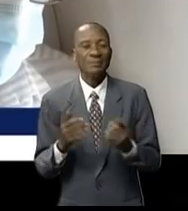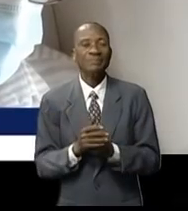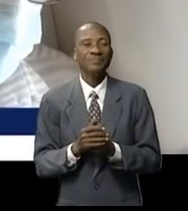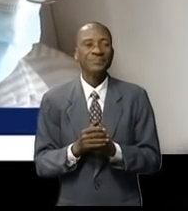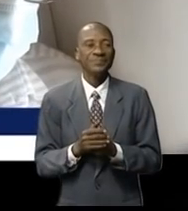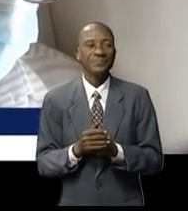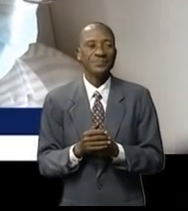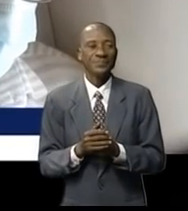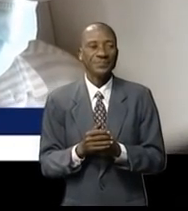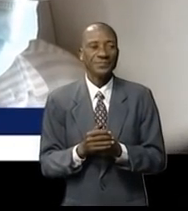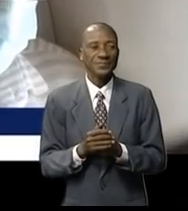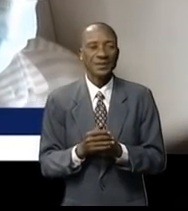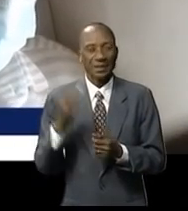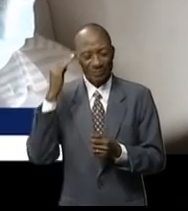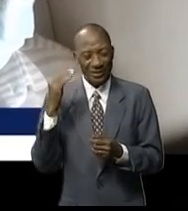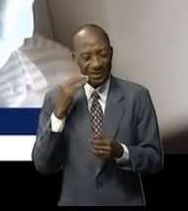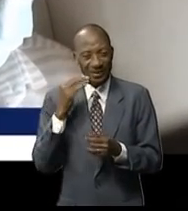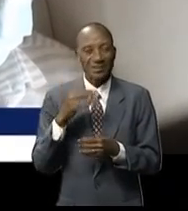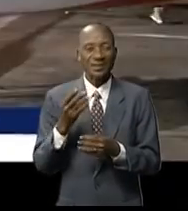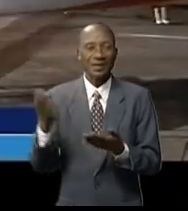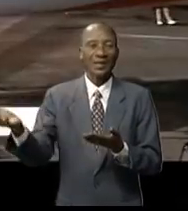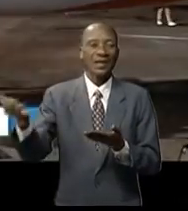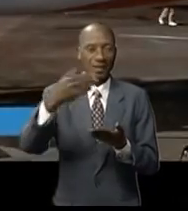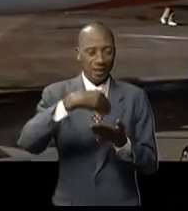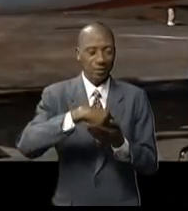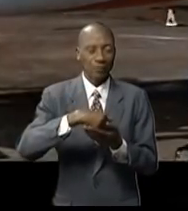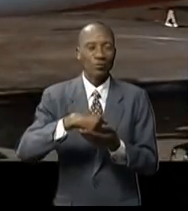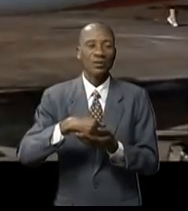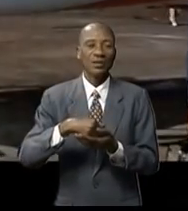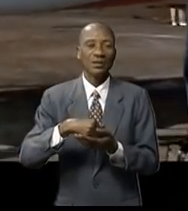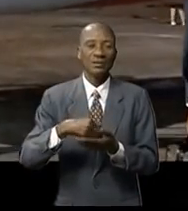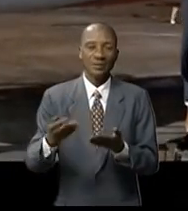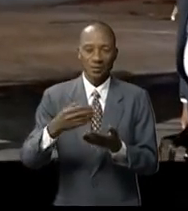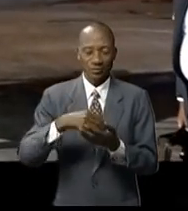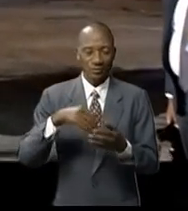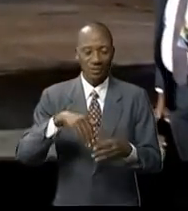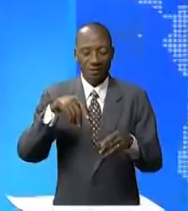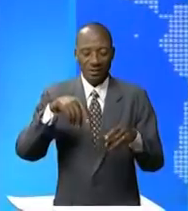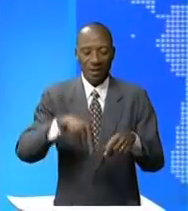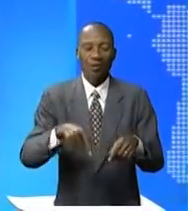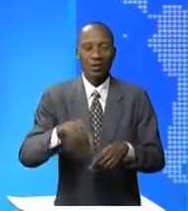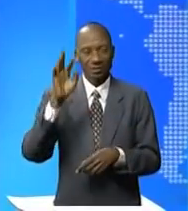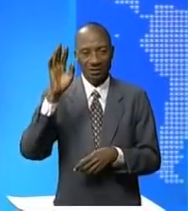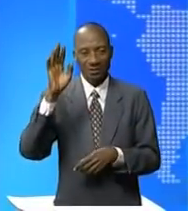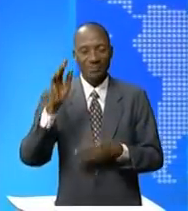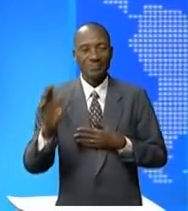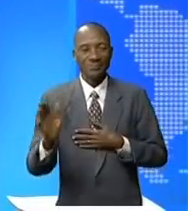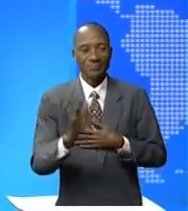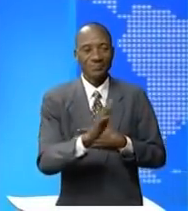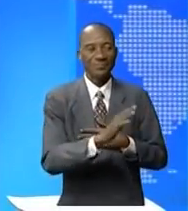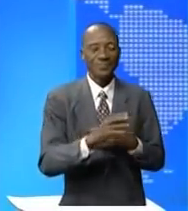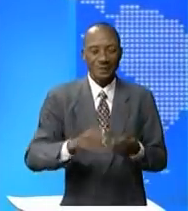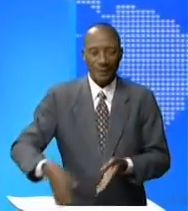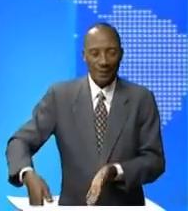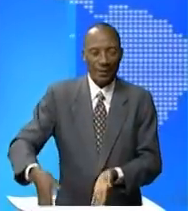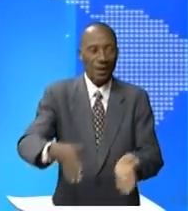c'est tard dans la soirée que le ministre des Ressources hydrauliques et électricité a regagné Kinshasa. La route Komonda